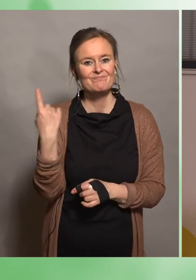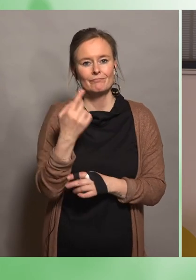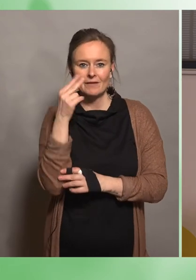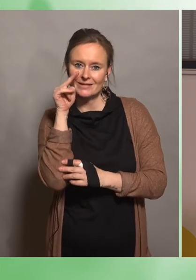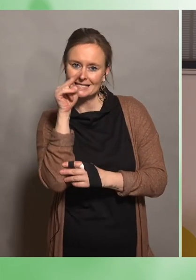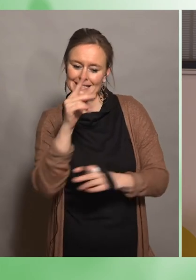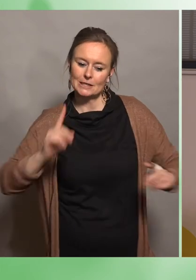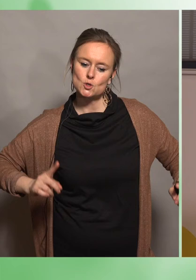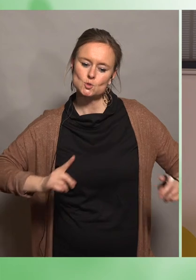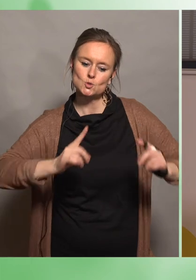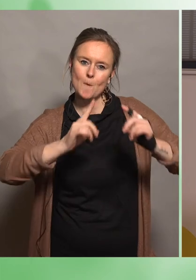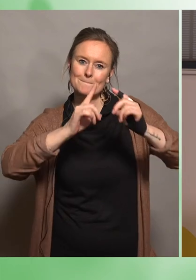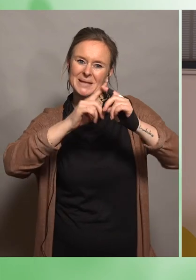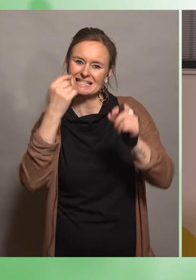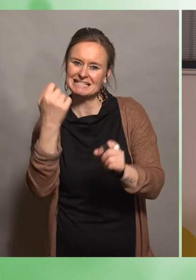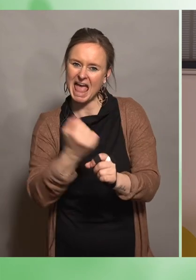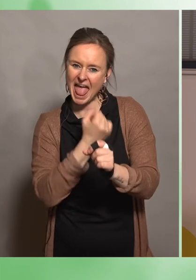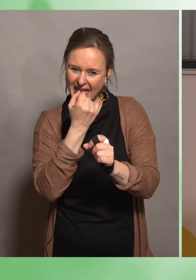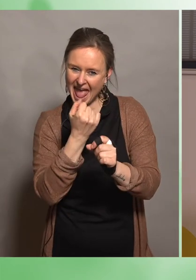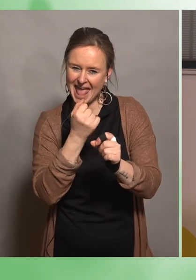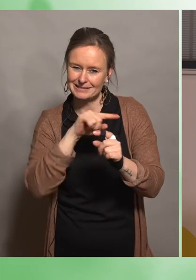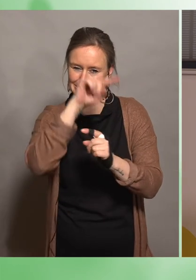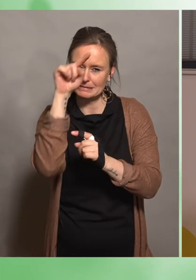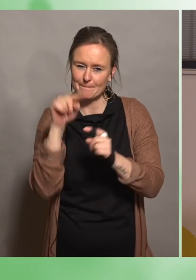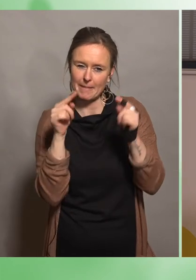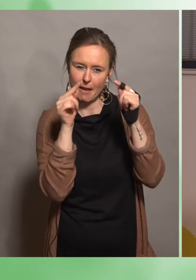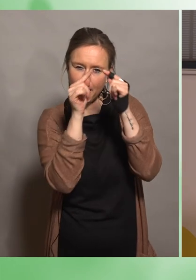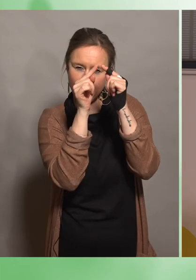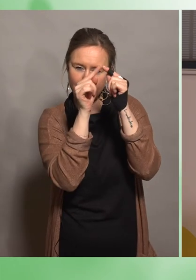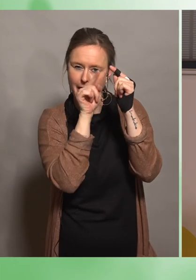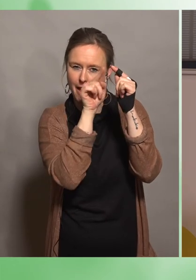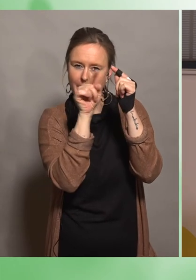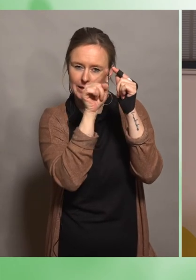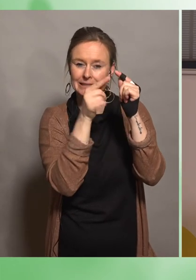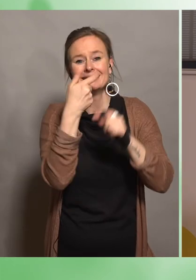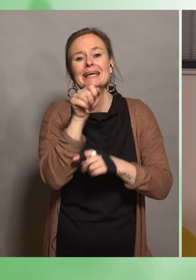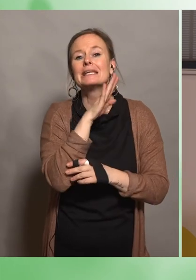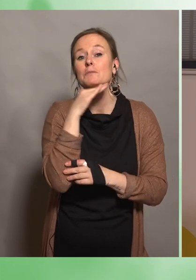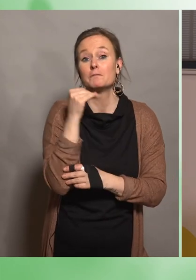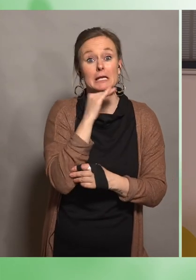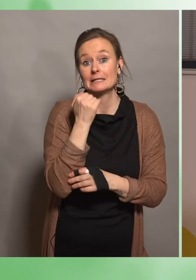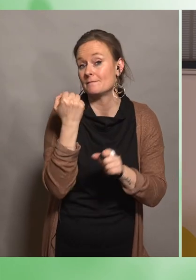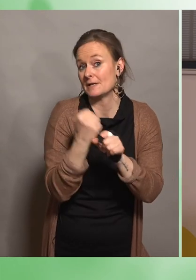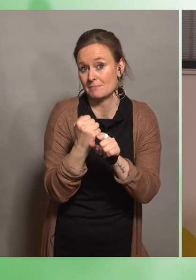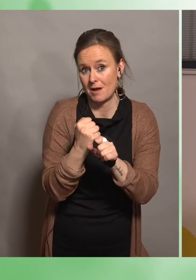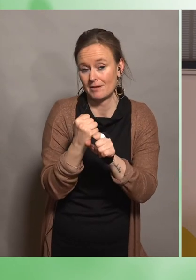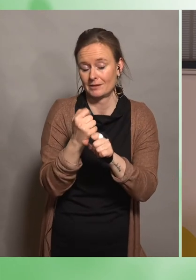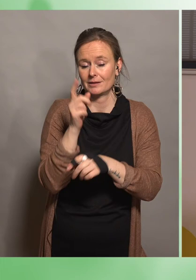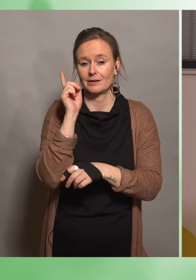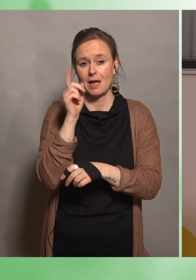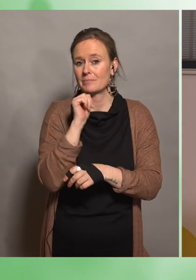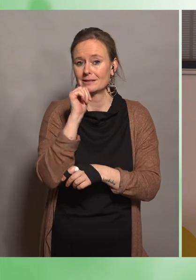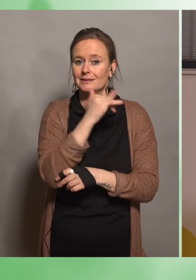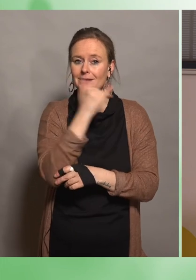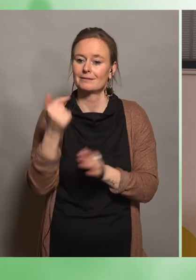des Eisberges der Unternehmen, die vorbildlich agieren. Es gibt ganz viele, die auch viel tun, aber das nicht immer vor den Vorhang kehren.